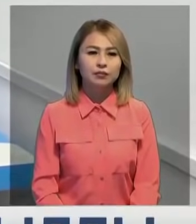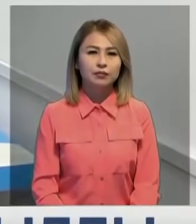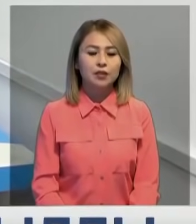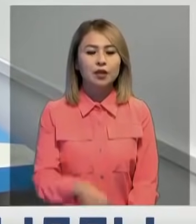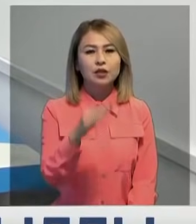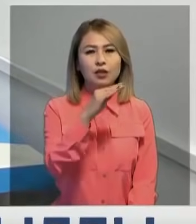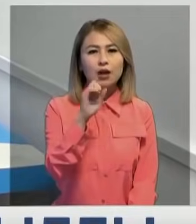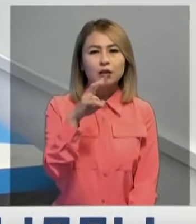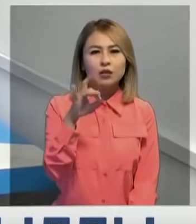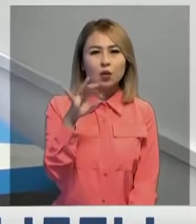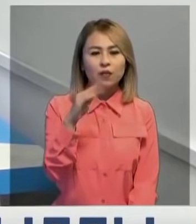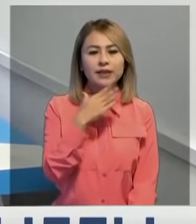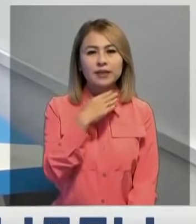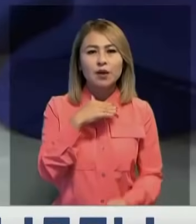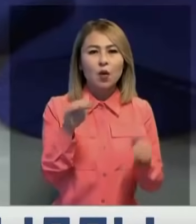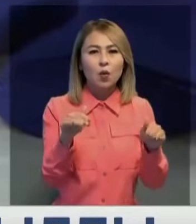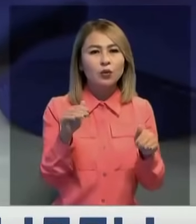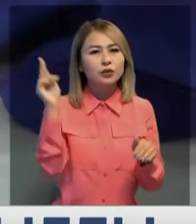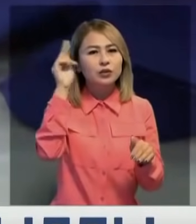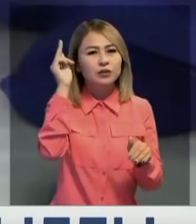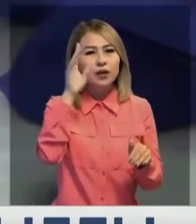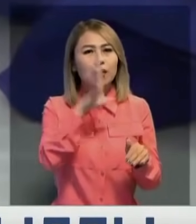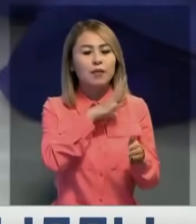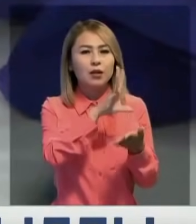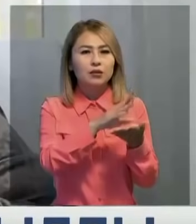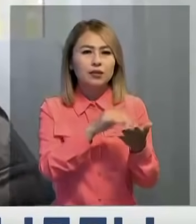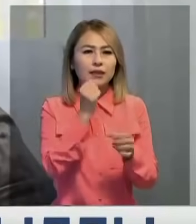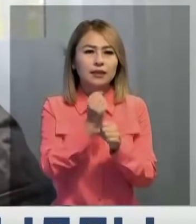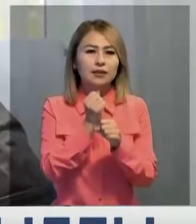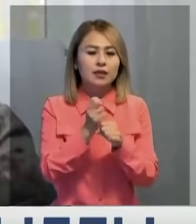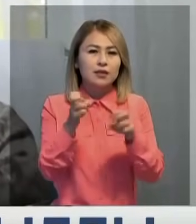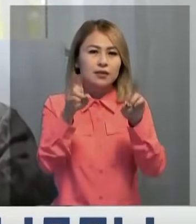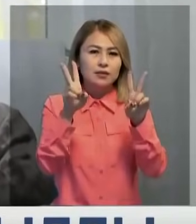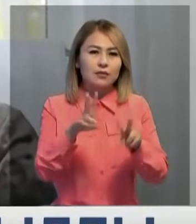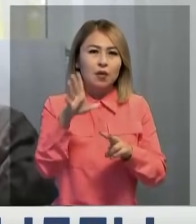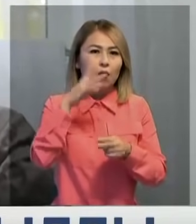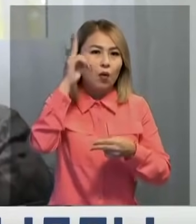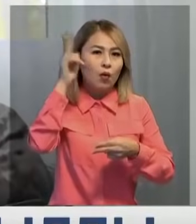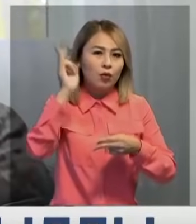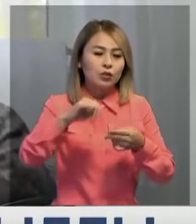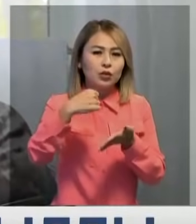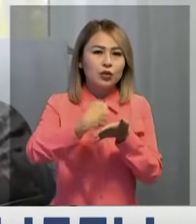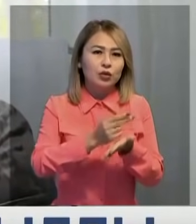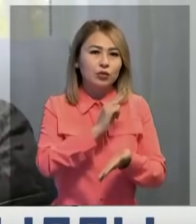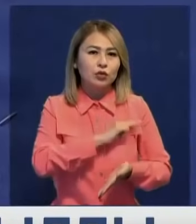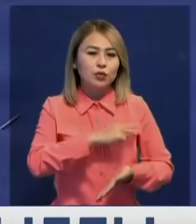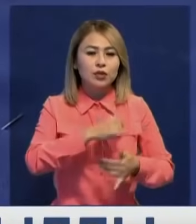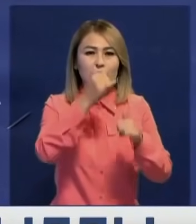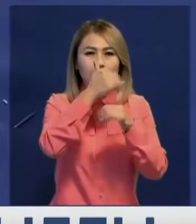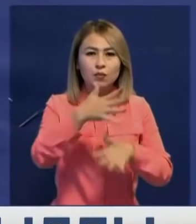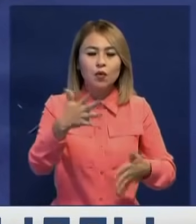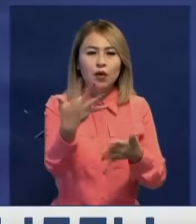Жанерке Алдажарова семейдегі колледждердің бірін үлгілеуші конструктор мамандығы бойынша бітіргенмен тұрақты жұмыс таба алмай қиналған.